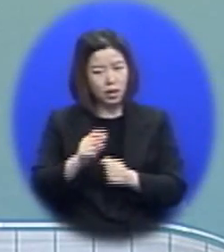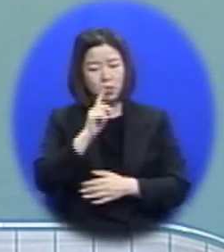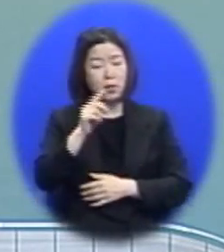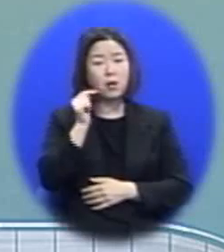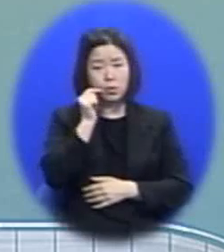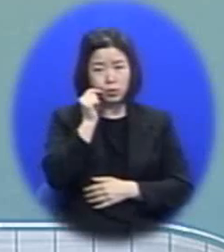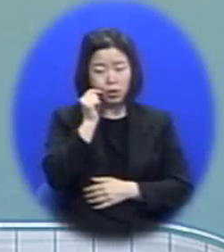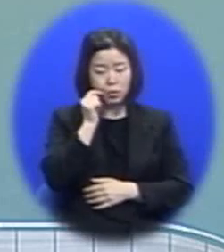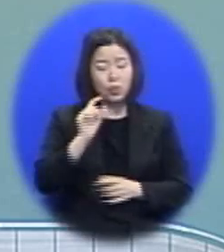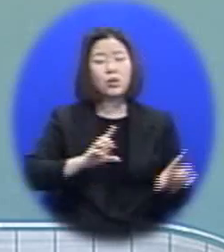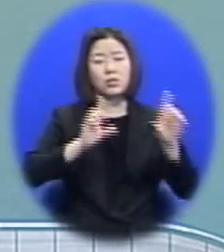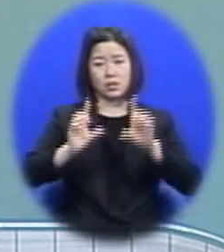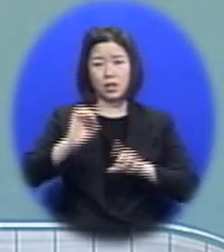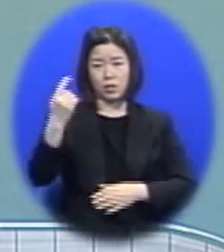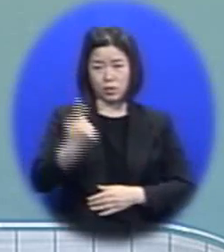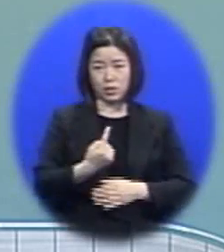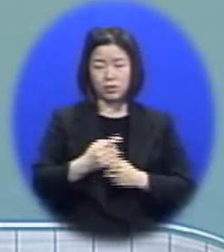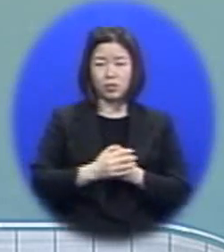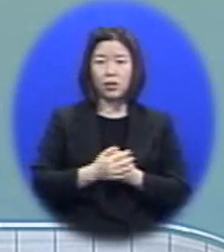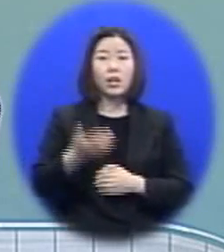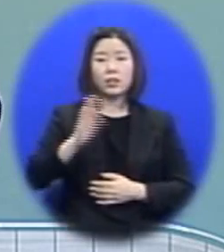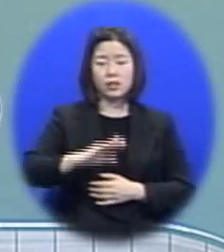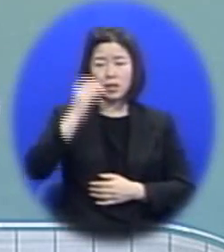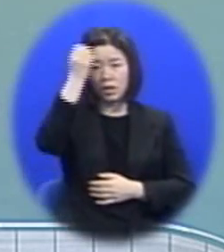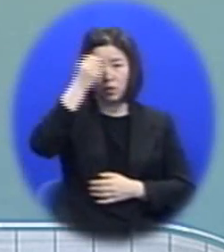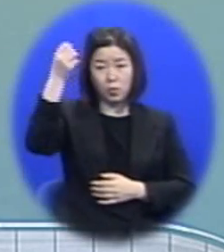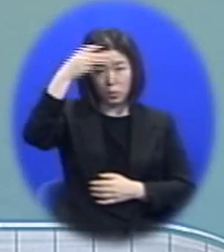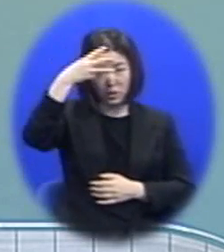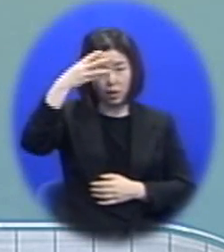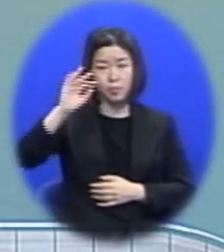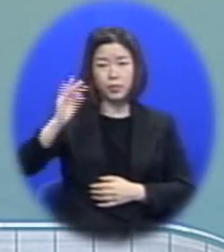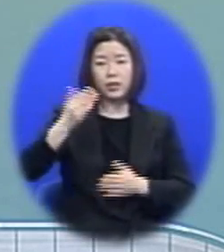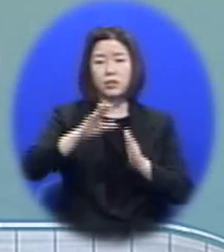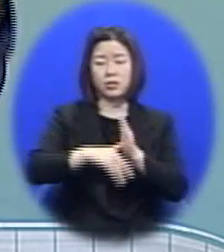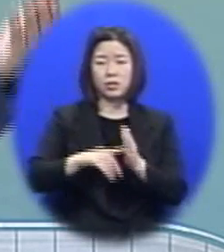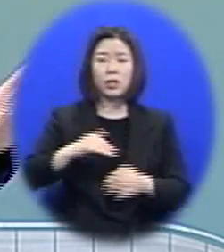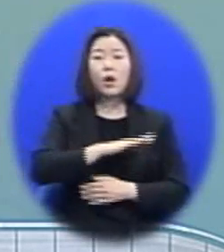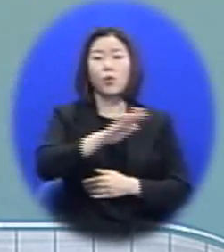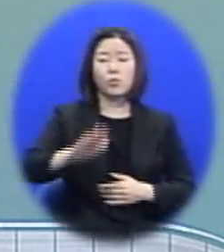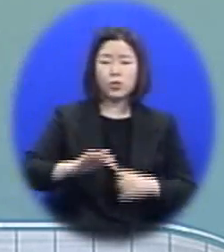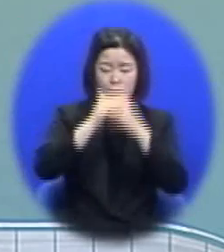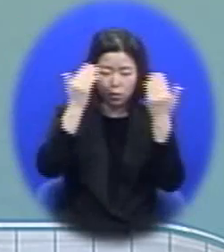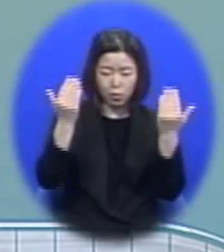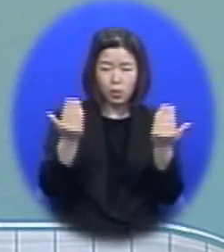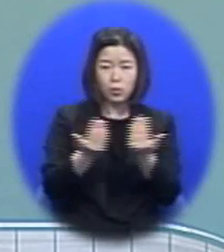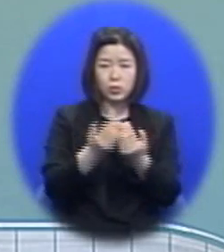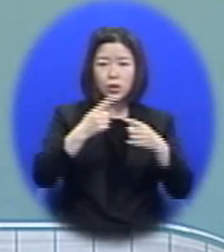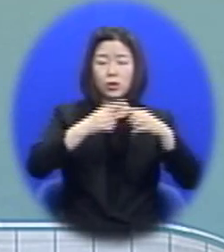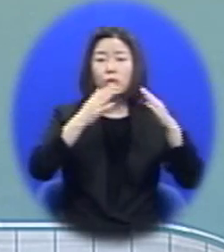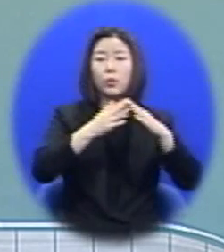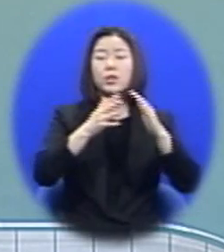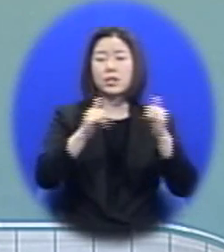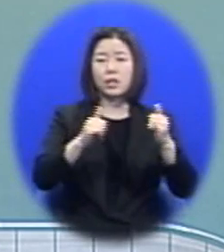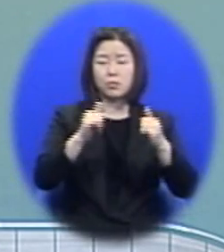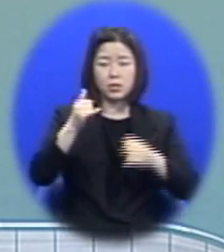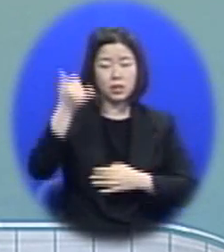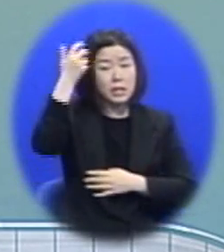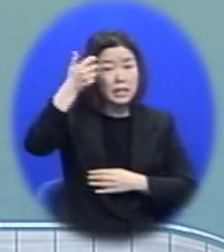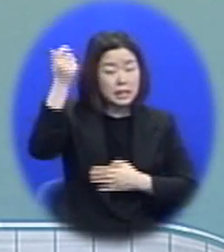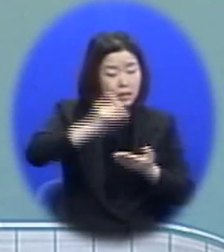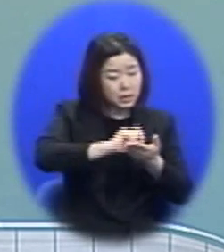겁니다 그런데 고삼 되어서 우리가 전 교인들이 영성일기를 쓰기 시작하면서